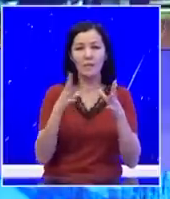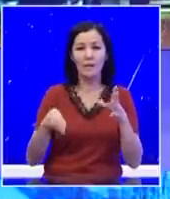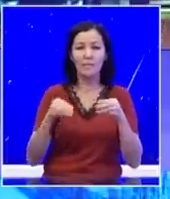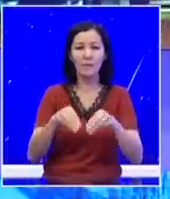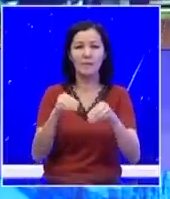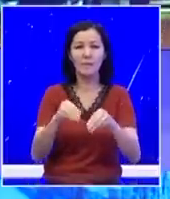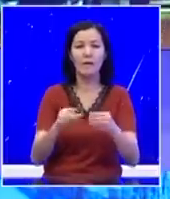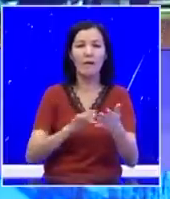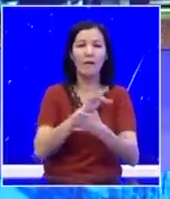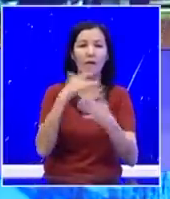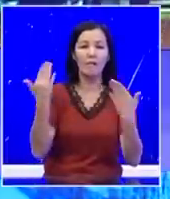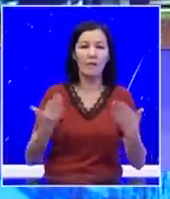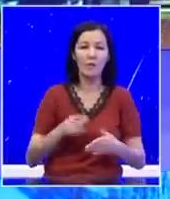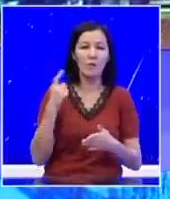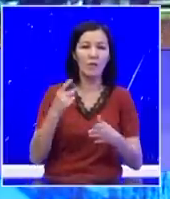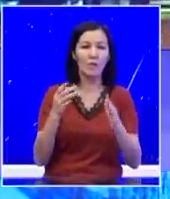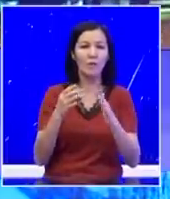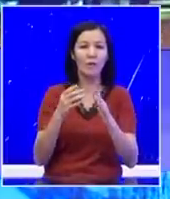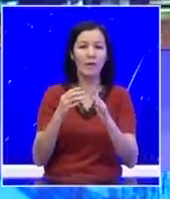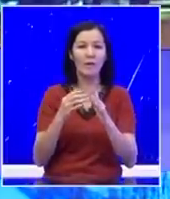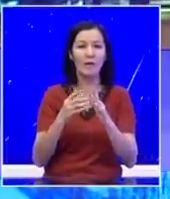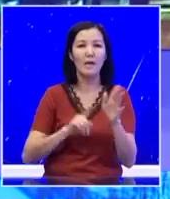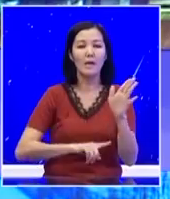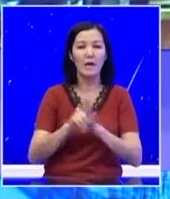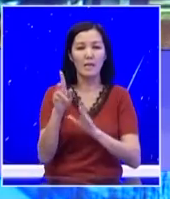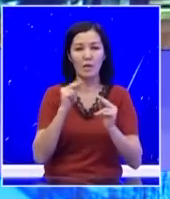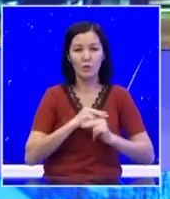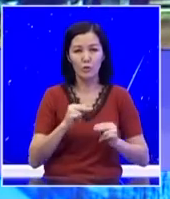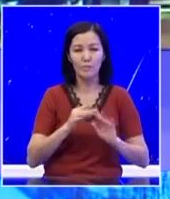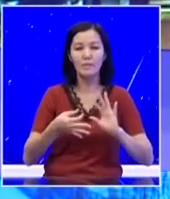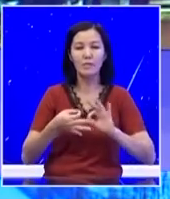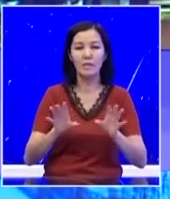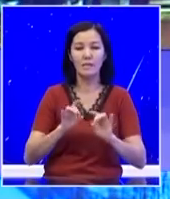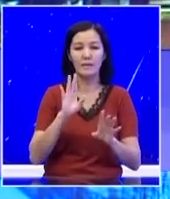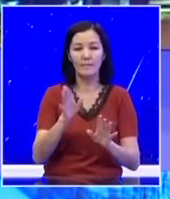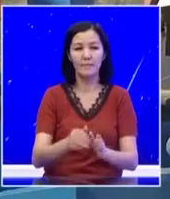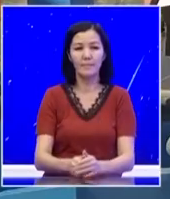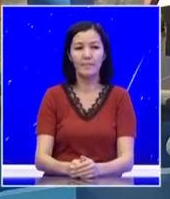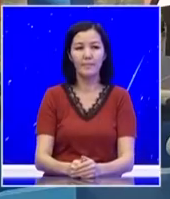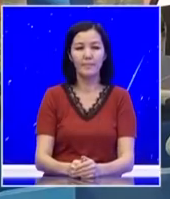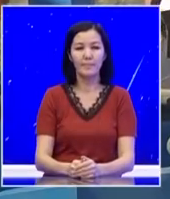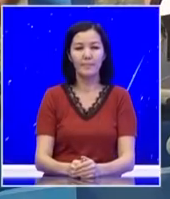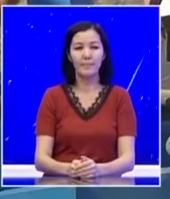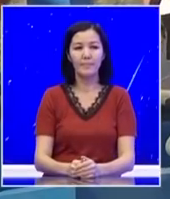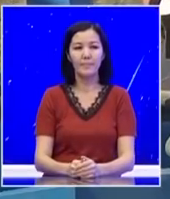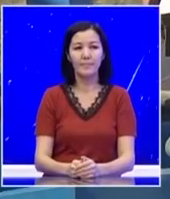қаланың әлеуметтік экономикалық бағдарламасына сай қолға алынған жұмыс. Тілшіміз толықтырсын.